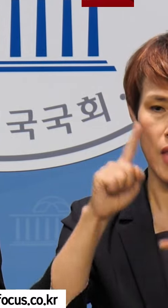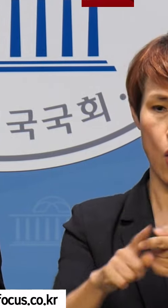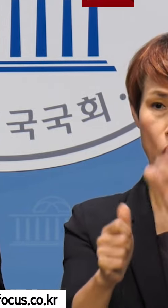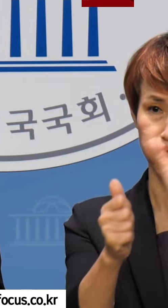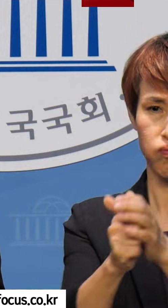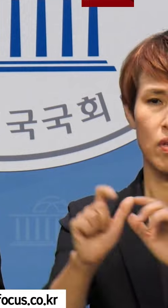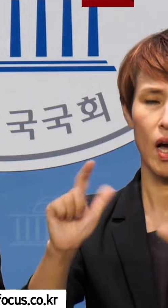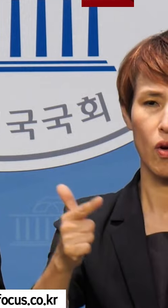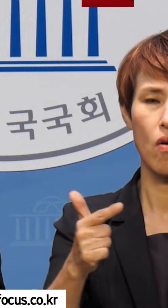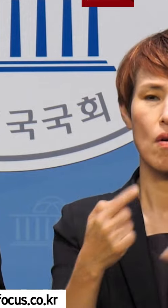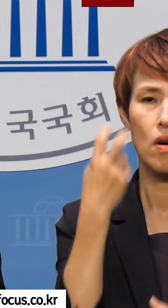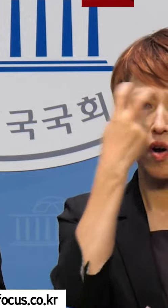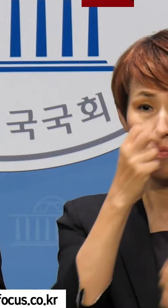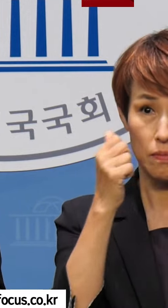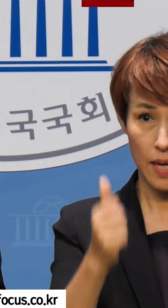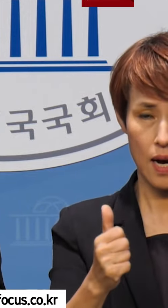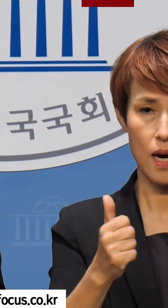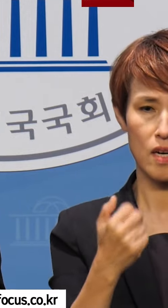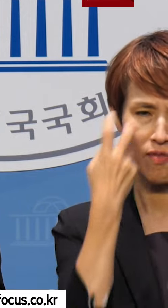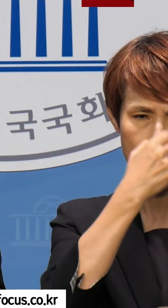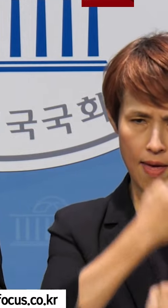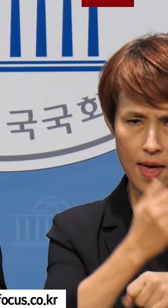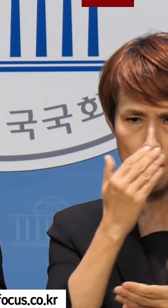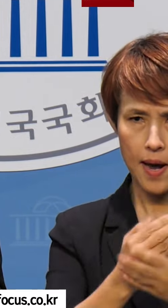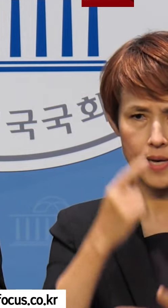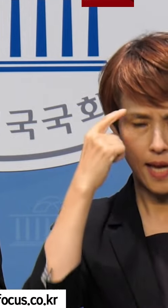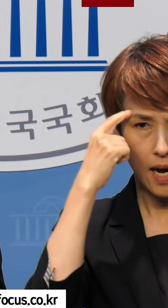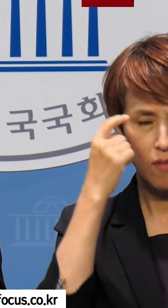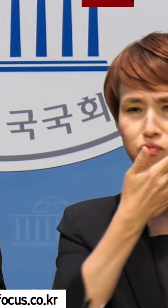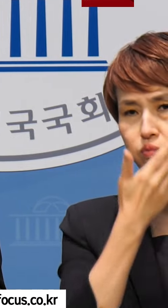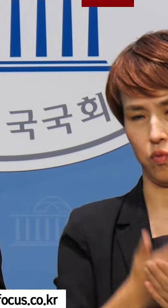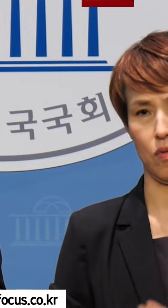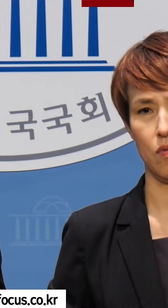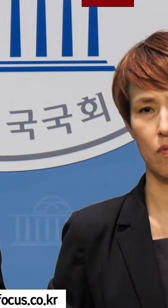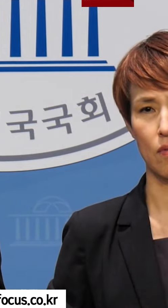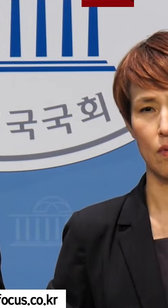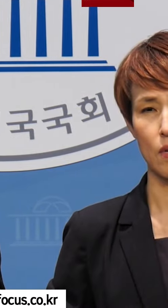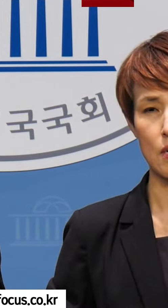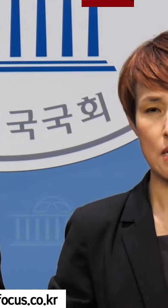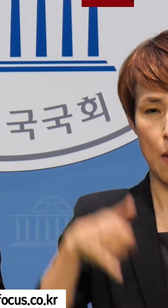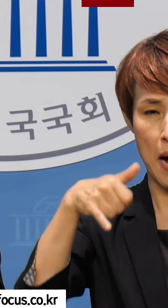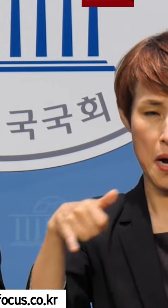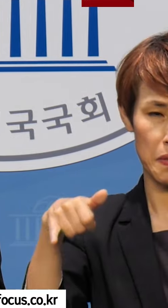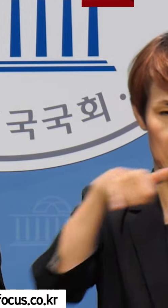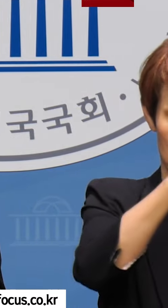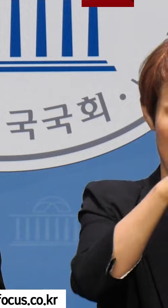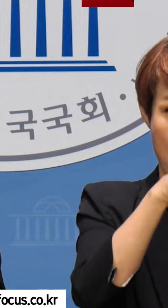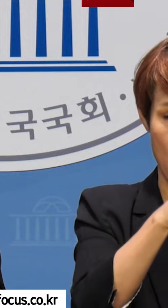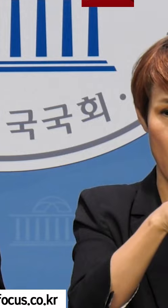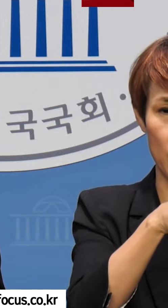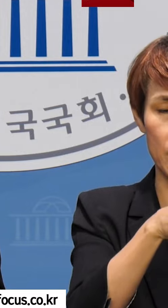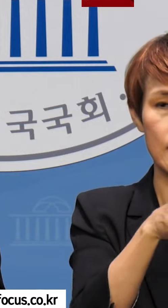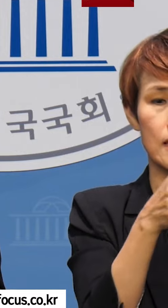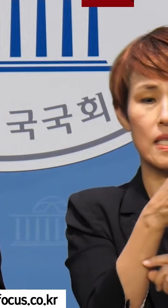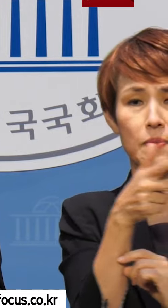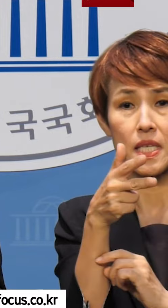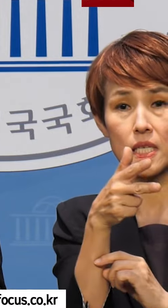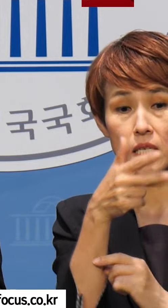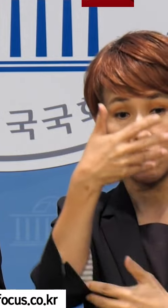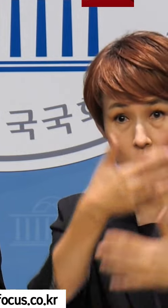검찰의 수사 의지입니다 백 수수 의과 관해 김건이 사무실 cct